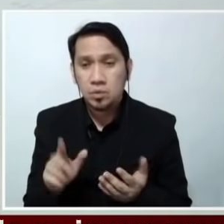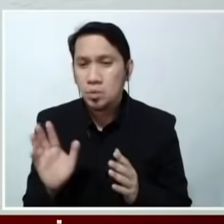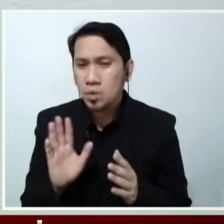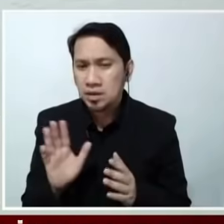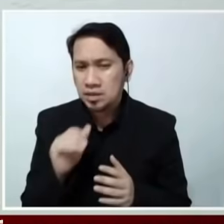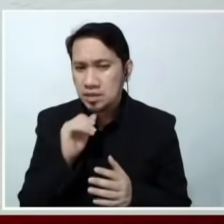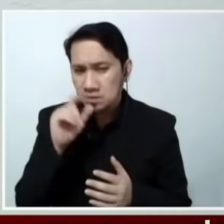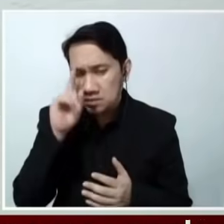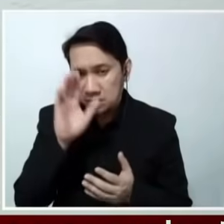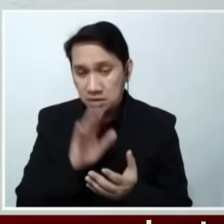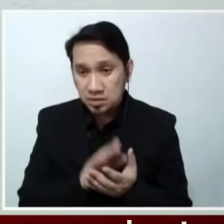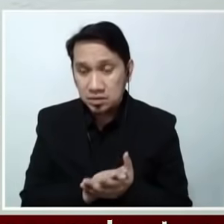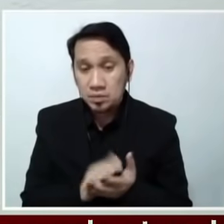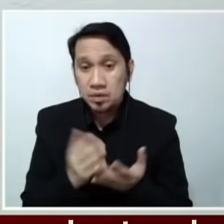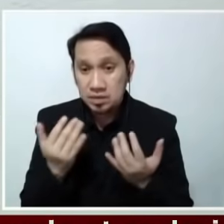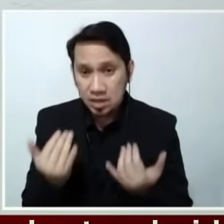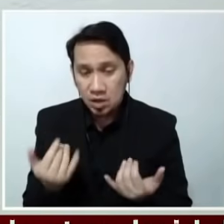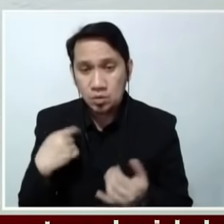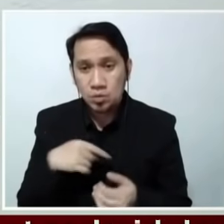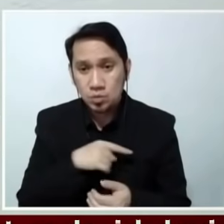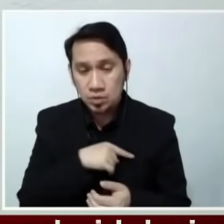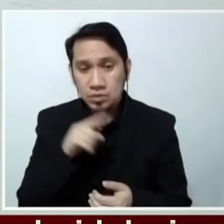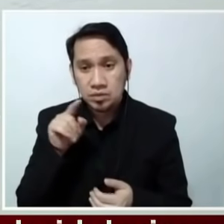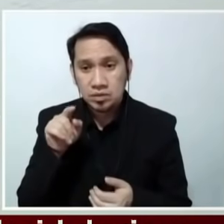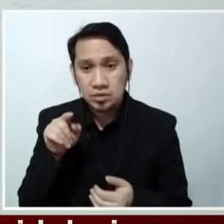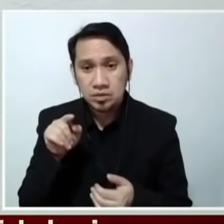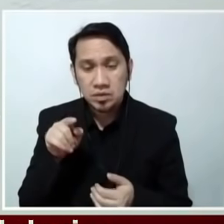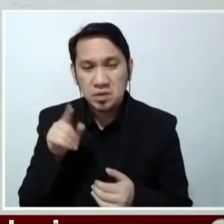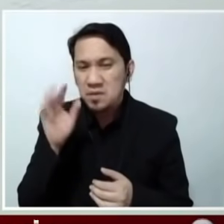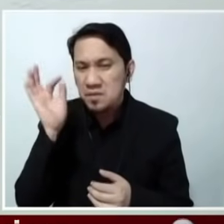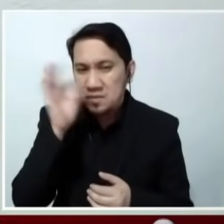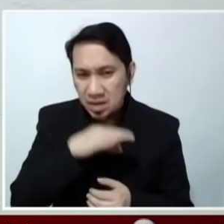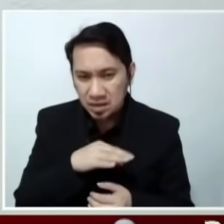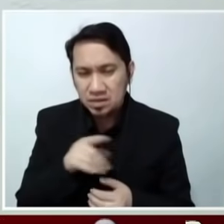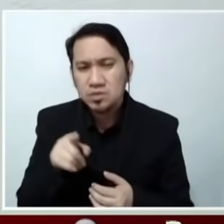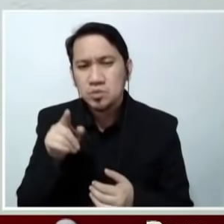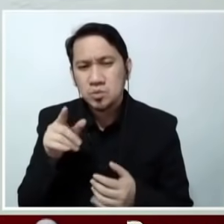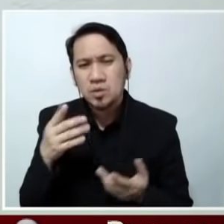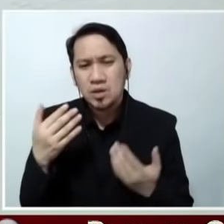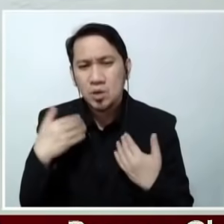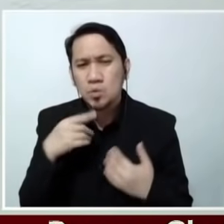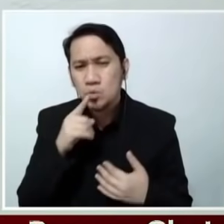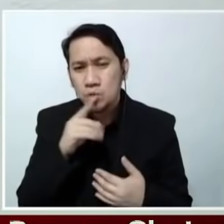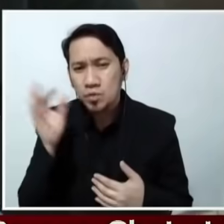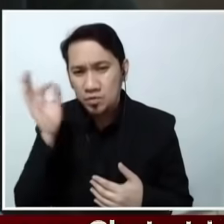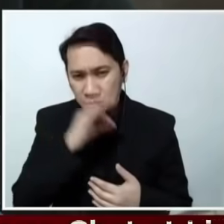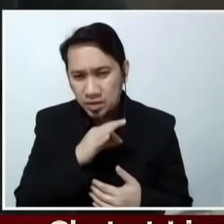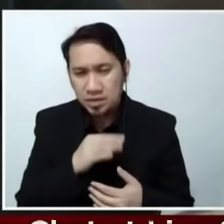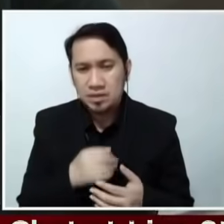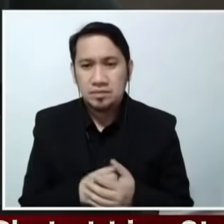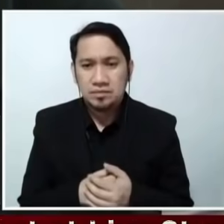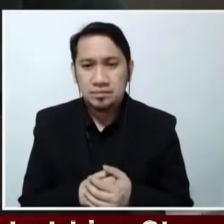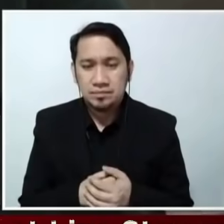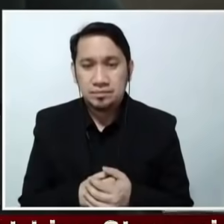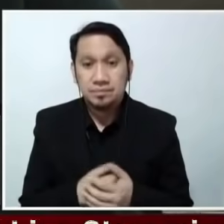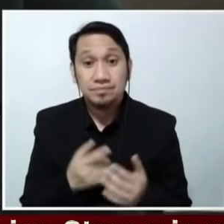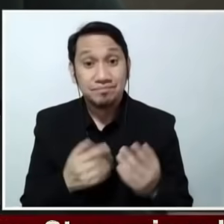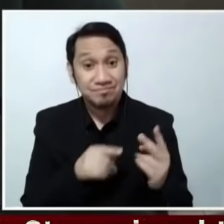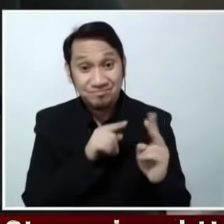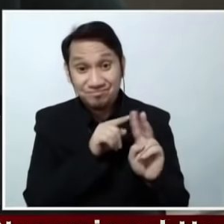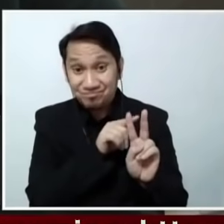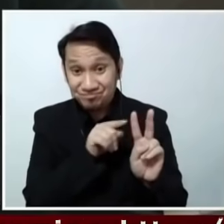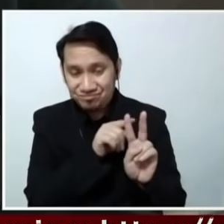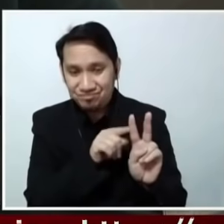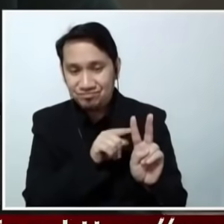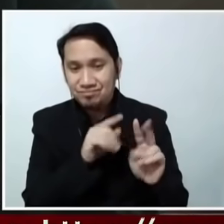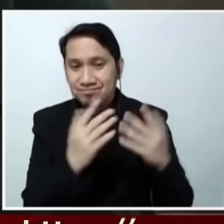maniwala. Ang presumption natin dapat, scam yan at fake ang ibibigay sa iyo yan. At lolokohin ka lang. Kulong ang dalawang suspect sa